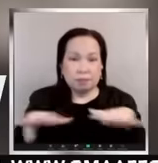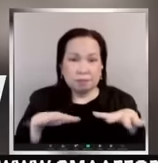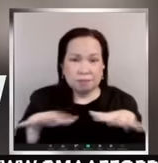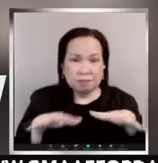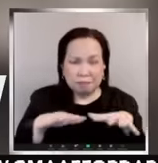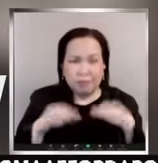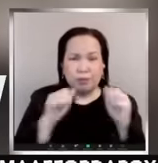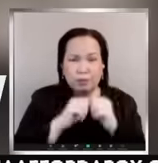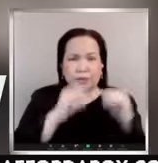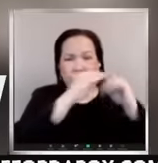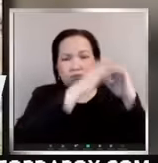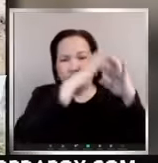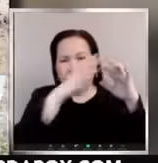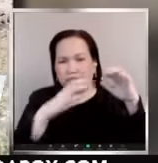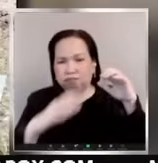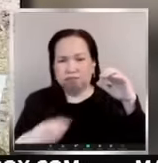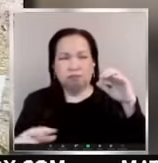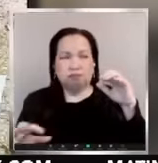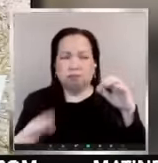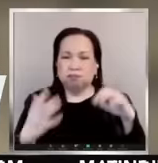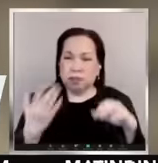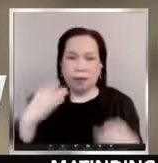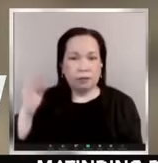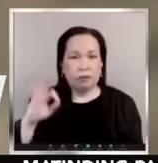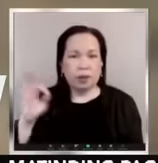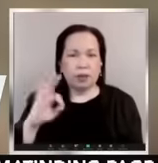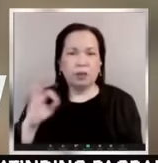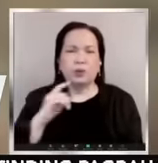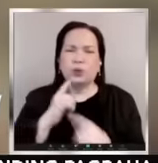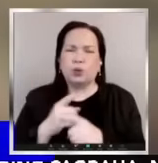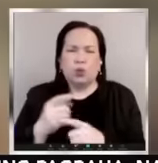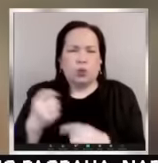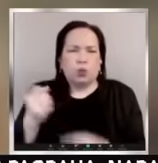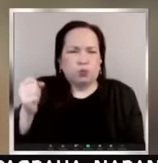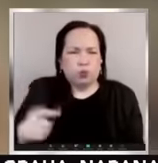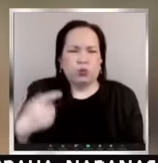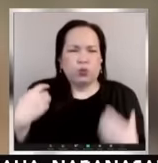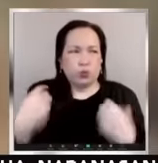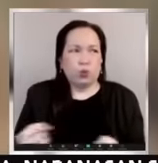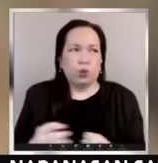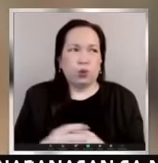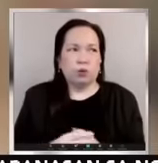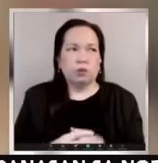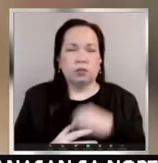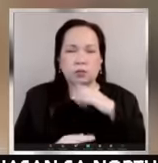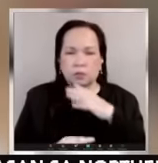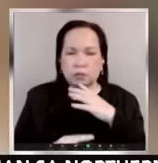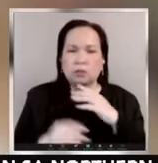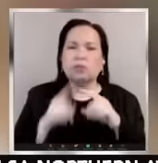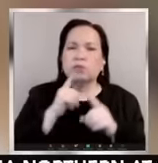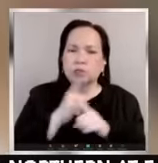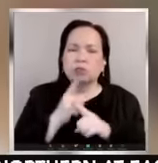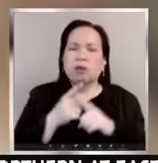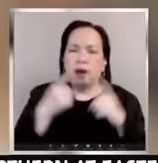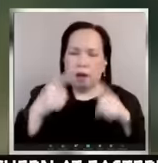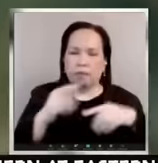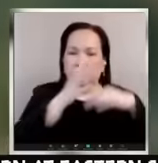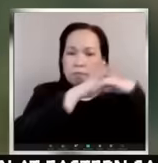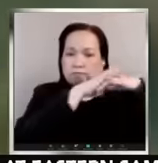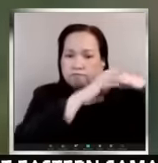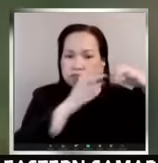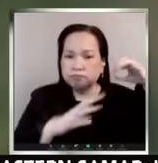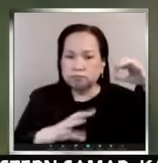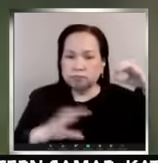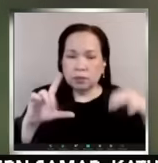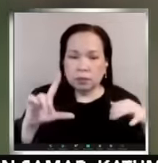nitong Biyernes na itinuturing na malakas. Yes, confirm na na landslide yung nangyari. Dulutin ng lindol, ground shaking, nabibitak